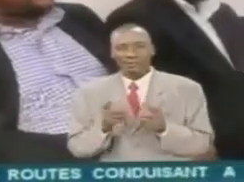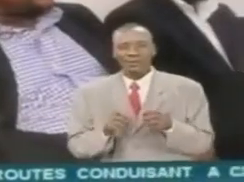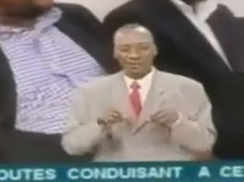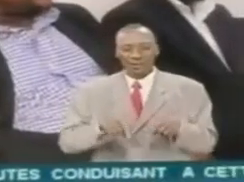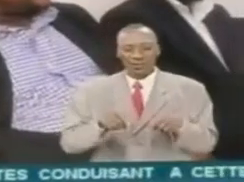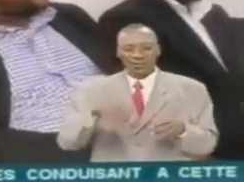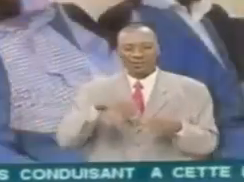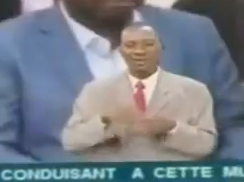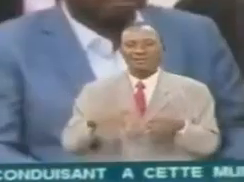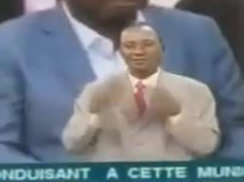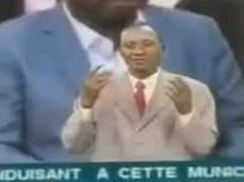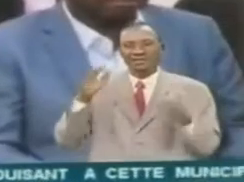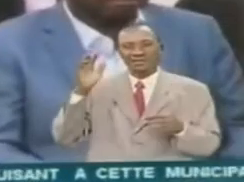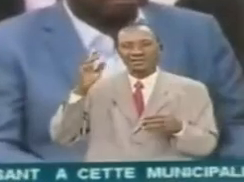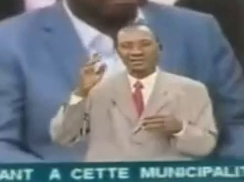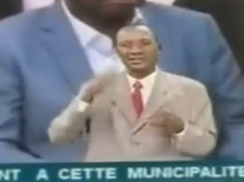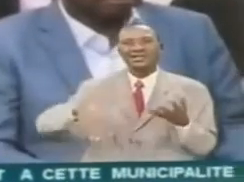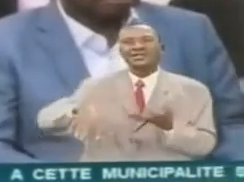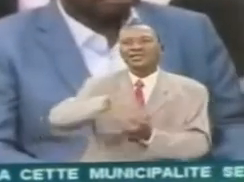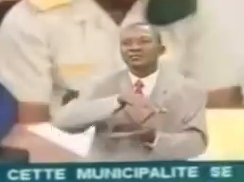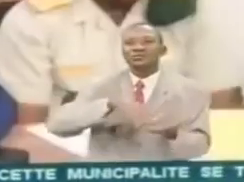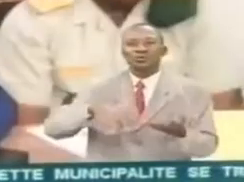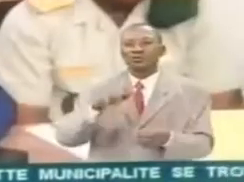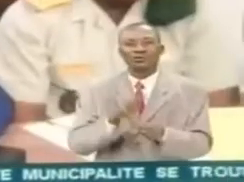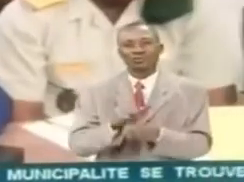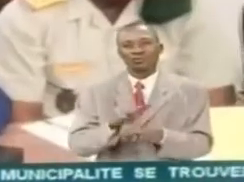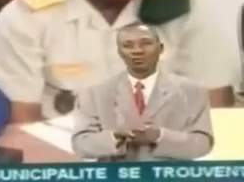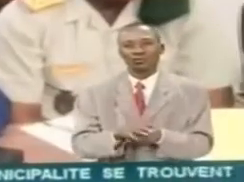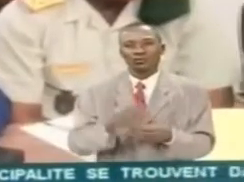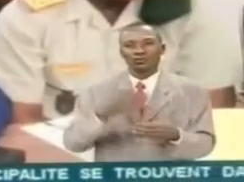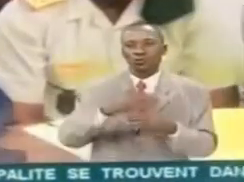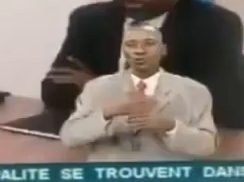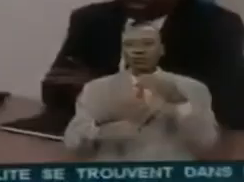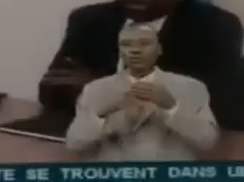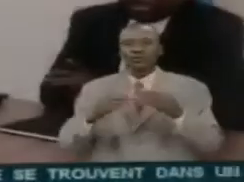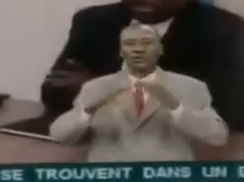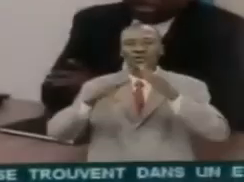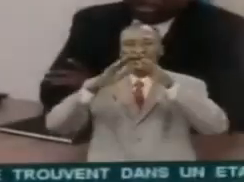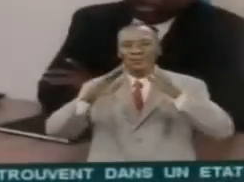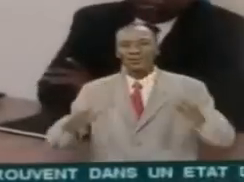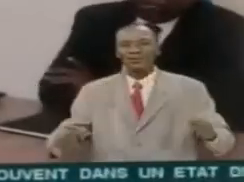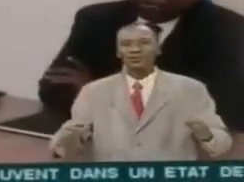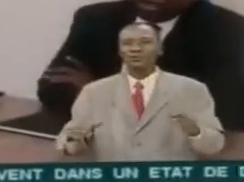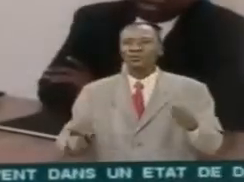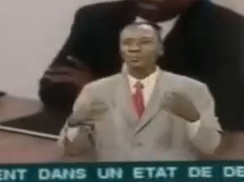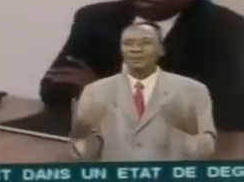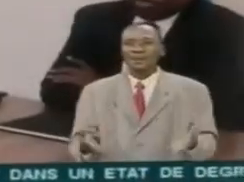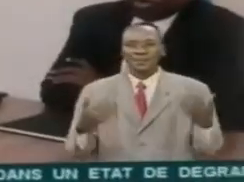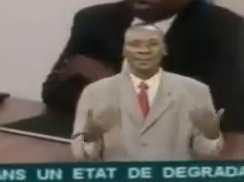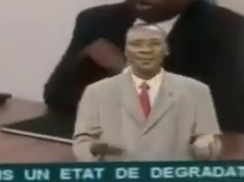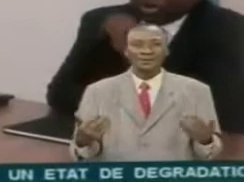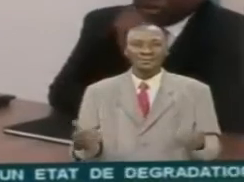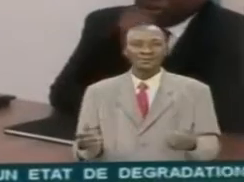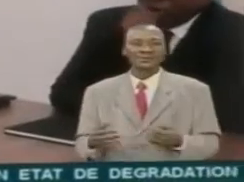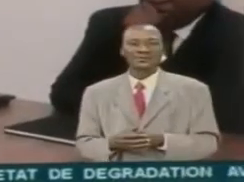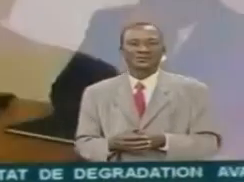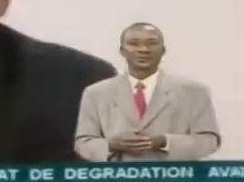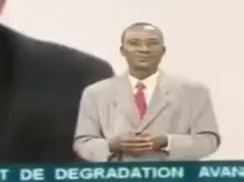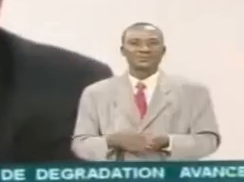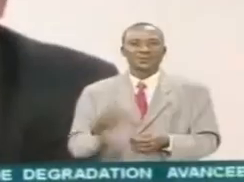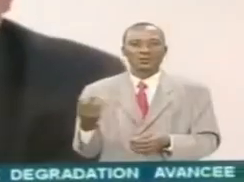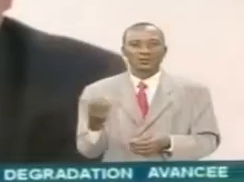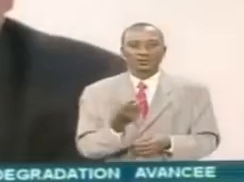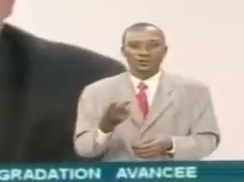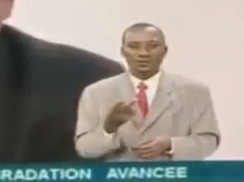avoir passé en revue la situation de chaque camp et écouté le rapport présenté par chaque commission, les deux ministres ont promis d'examiner d'abord les